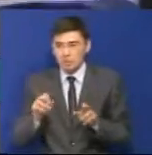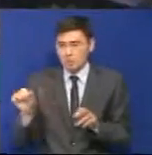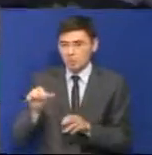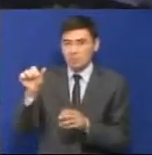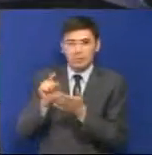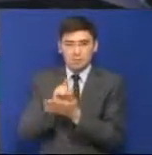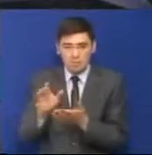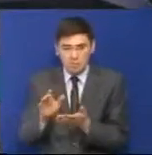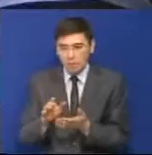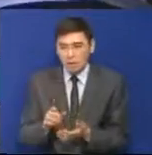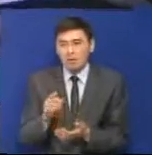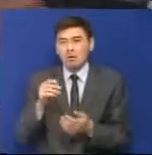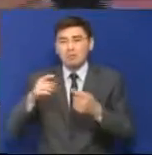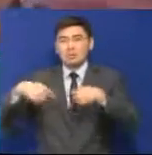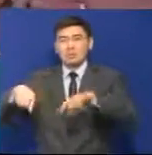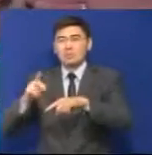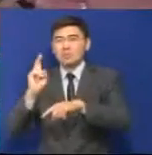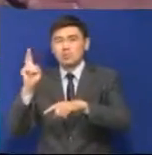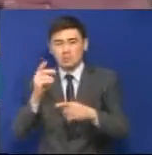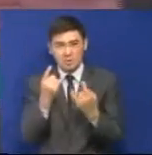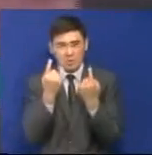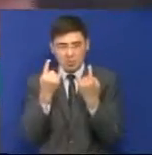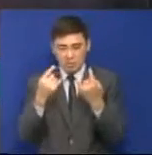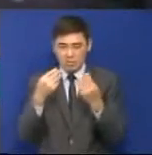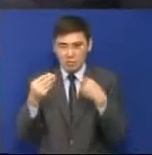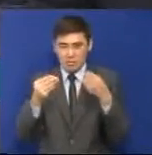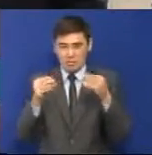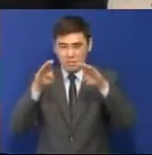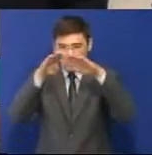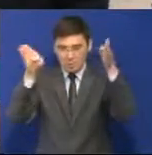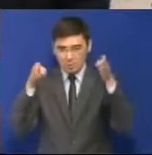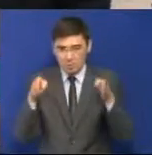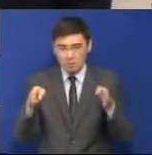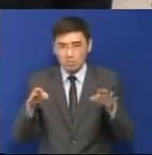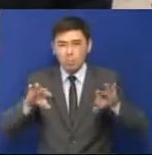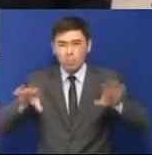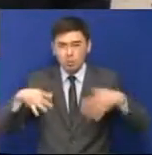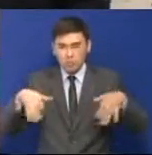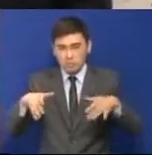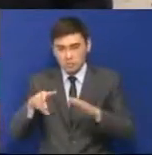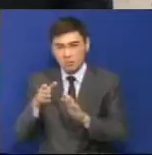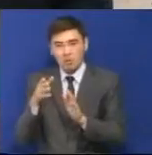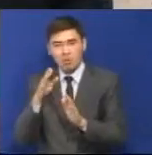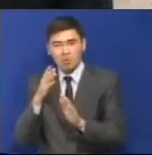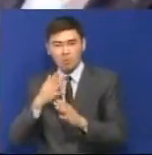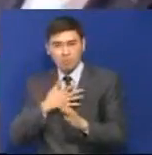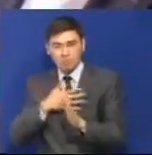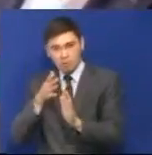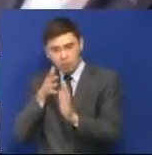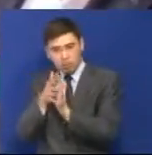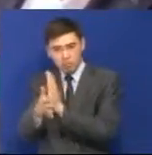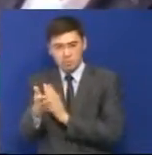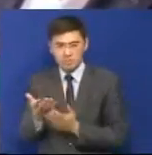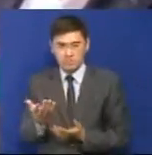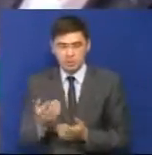терезелерді мердігерлер қойған. Терезелердің барлық жерінде қуыстар бар. Оны кім жөндейді? Гарантия актом вашим не